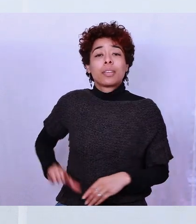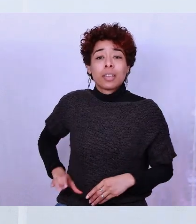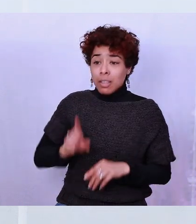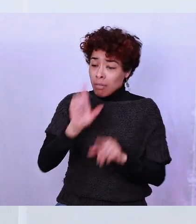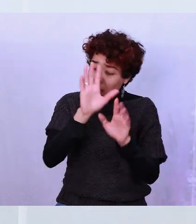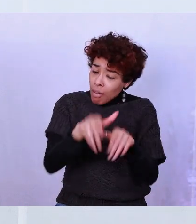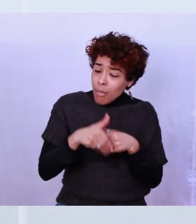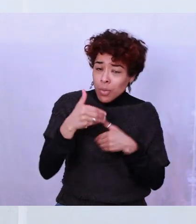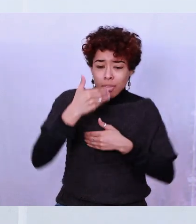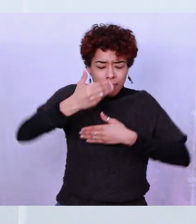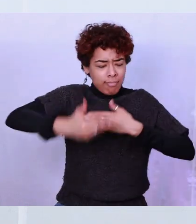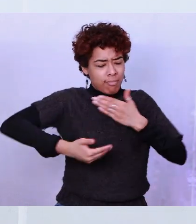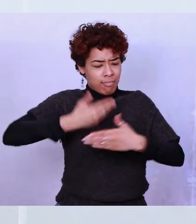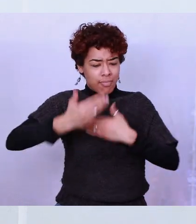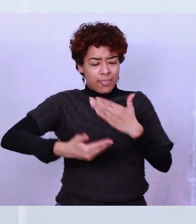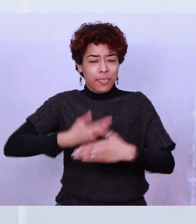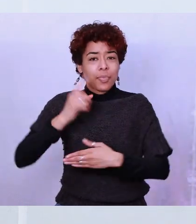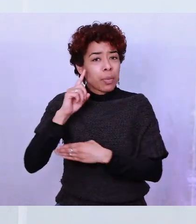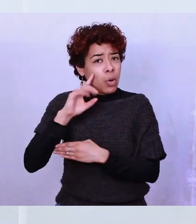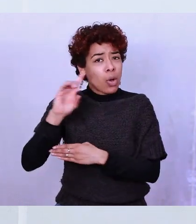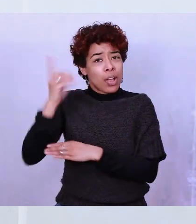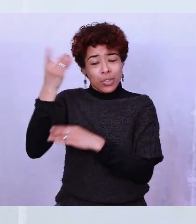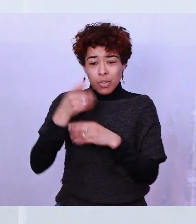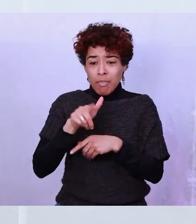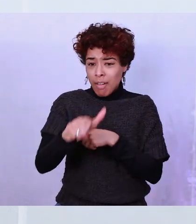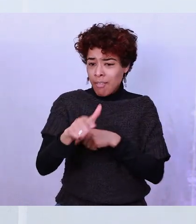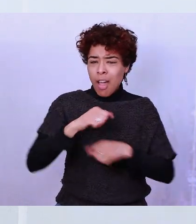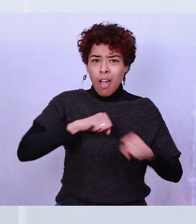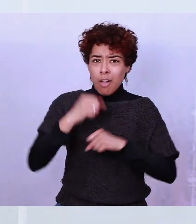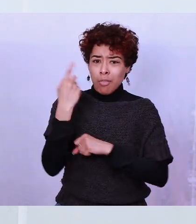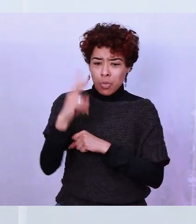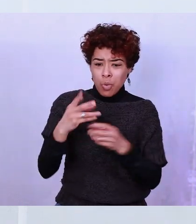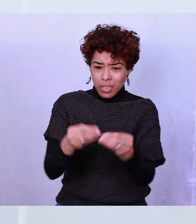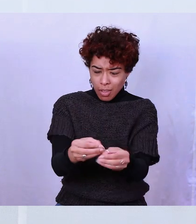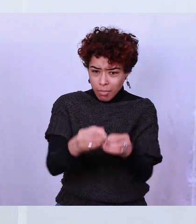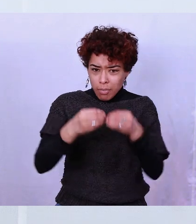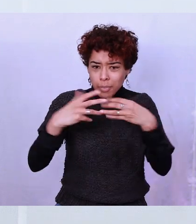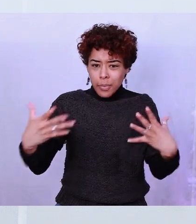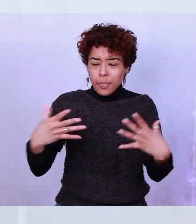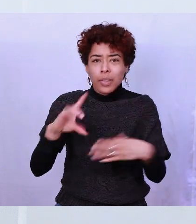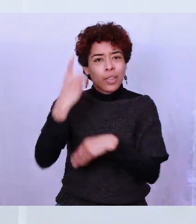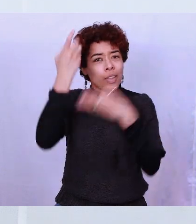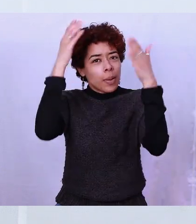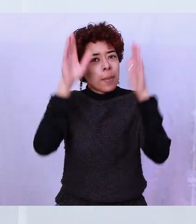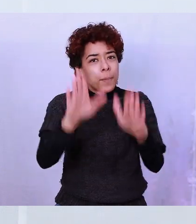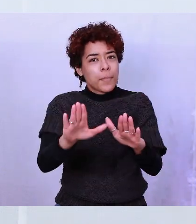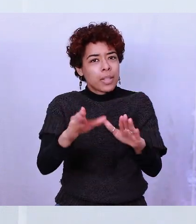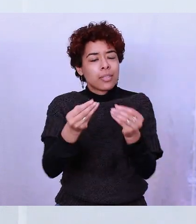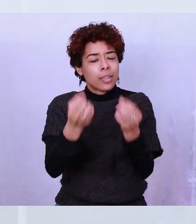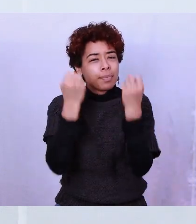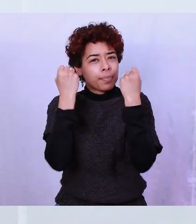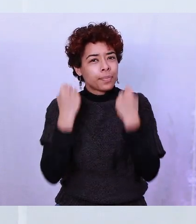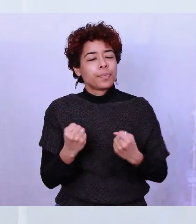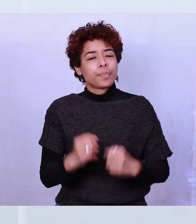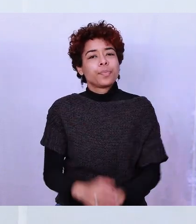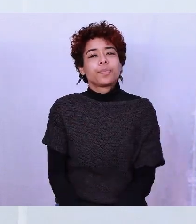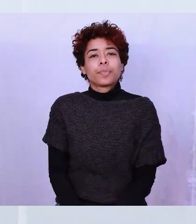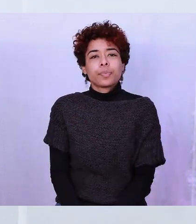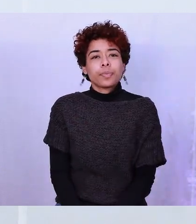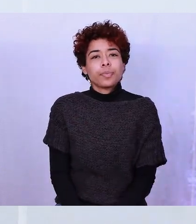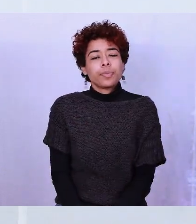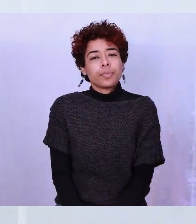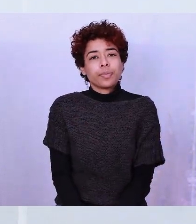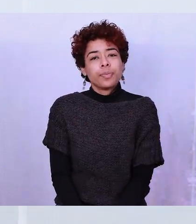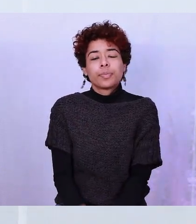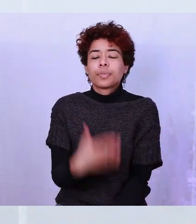Continue à avancer, parce que Dieu fera prospérer son œuvre entre tes mains. Que Dieu te bénisse et te fortifie. Seigneur, merci